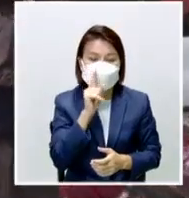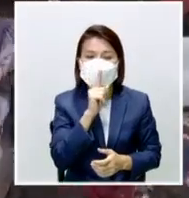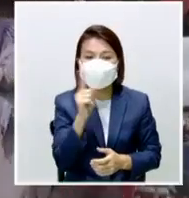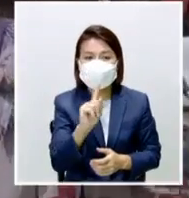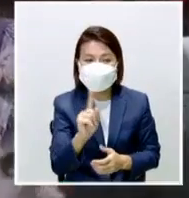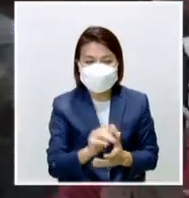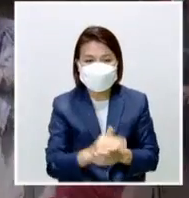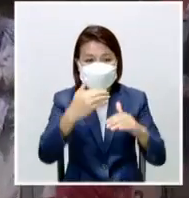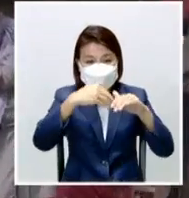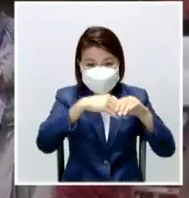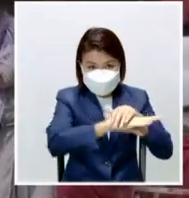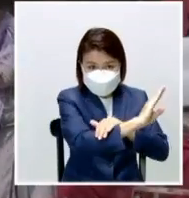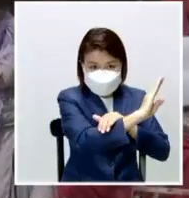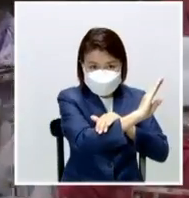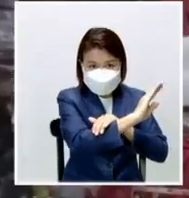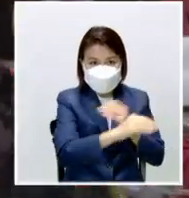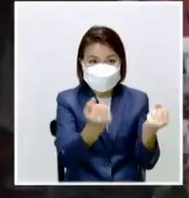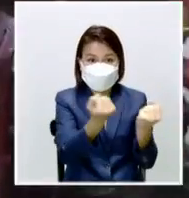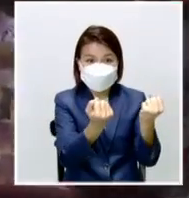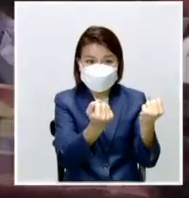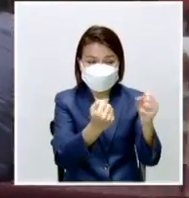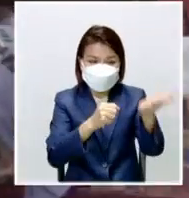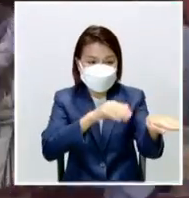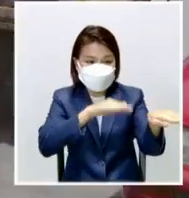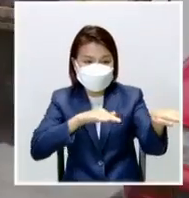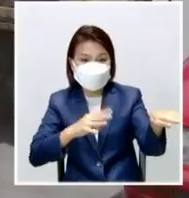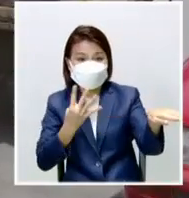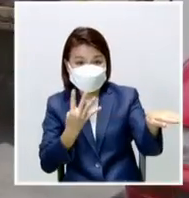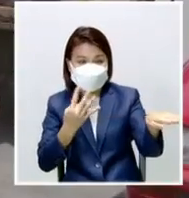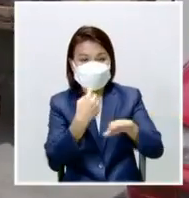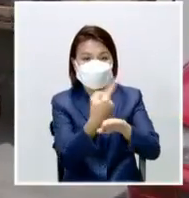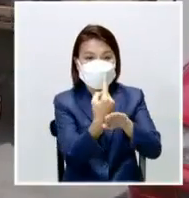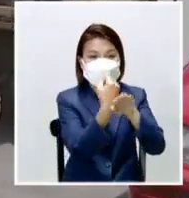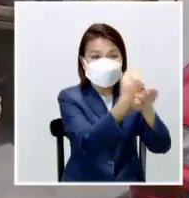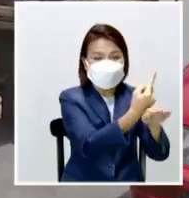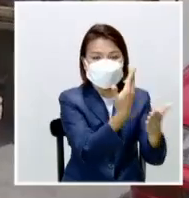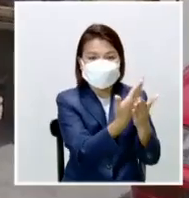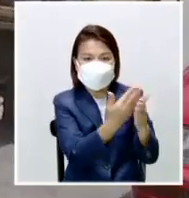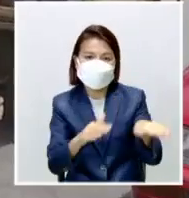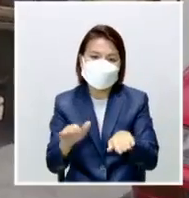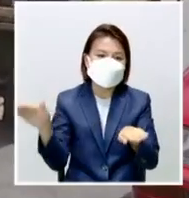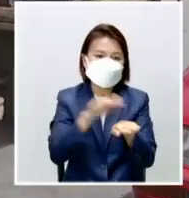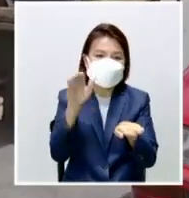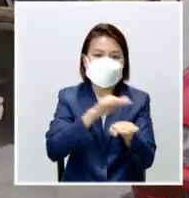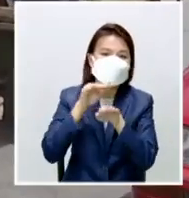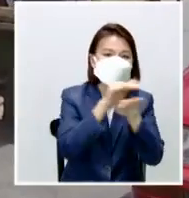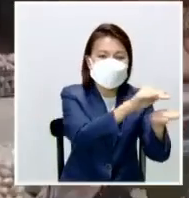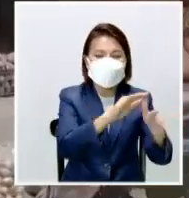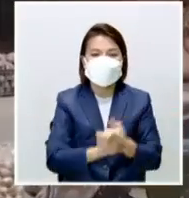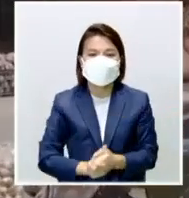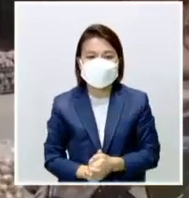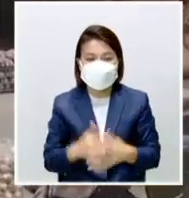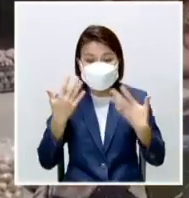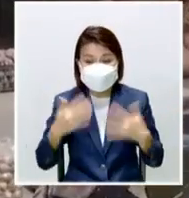ายกานีหนีออกจากกรุงคาบูพร้อมด้วยรถยนต์4คันและเฮลิคอปเตอร์1ลำอัดแน่นด้วยเงินมหาศาลก่อนที่กลุ่มตาลิบันจะบุกยึดเข้